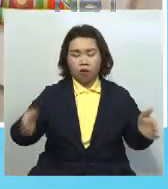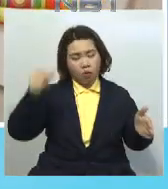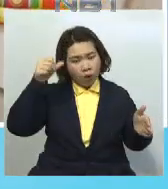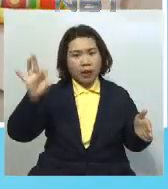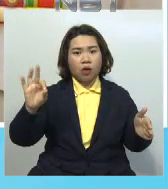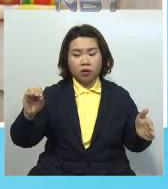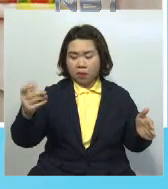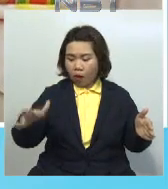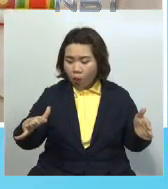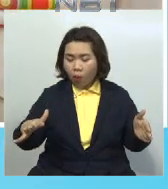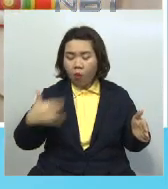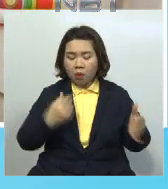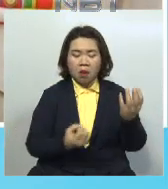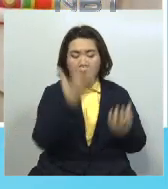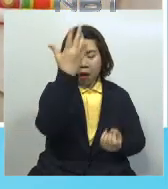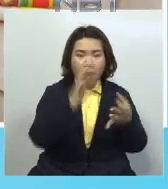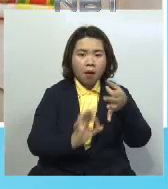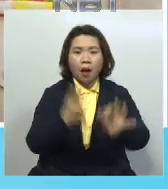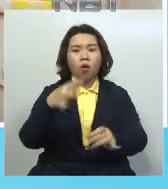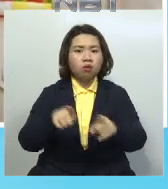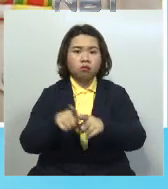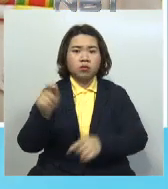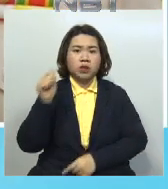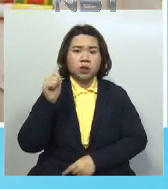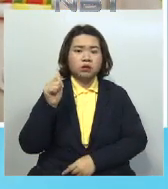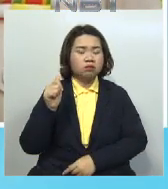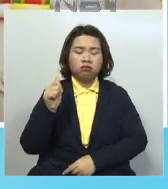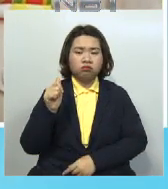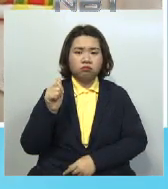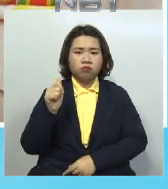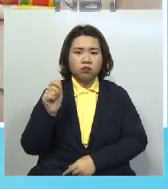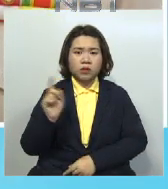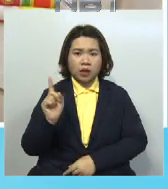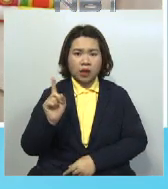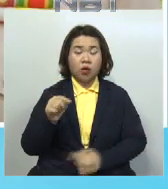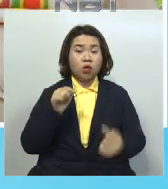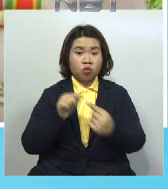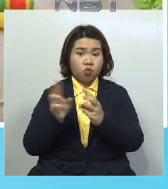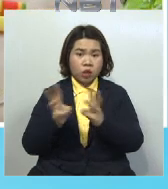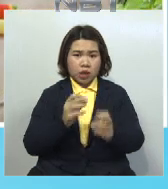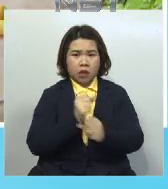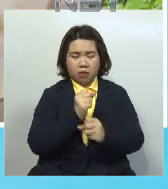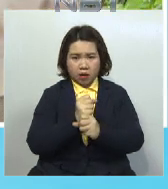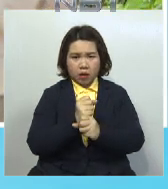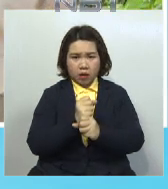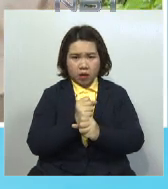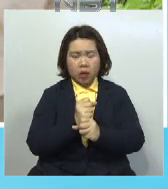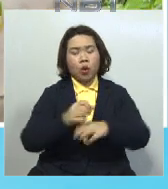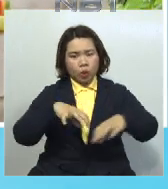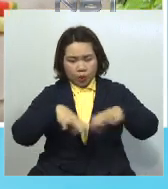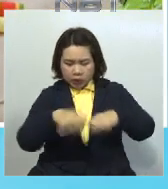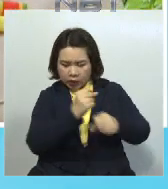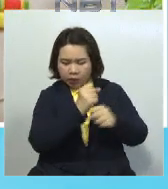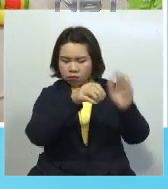ล้วพี่น้องประชาชนก็ยังมาจุดเหมือนเดิมนะครับเพราะงั้นการดำเนินการดังกล่าวต้องมีการจัดระเบียบให้